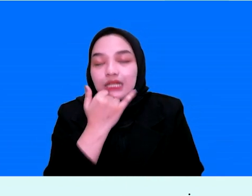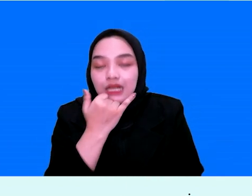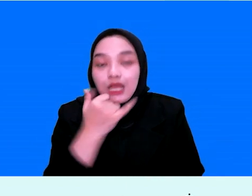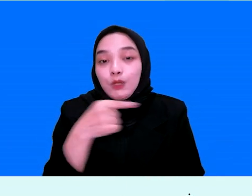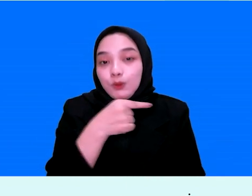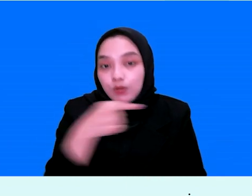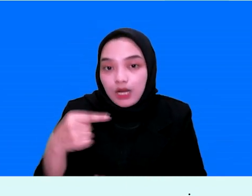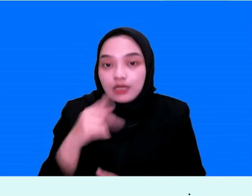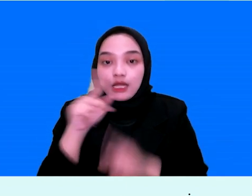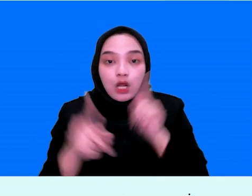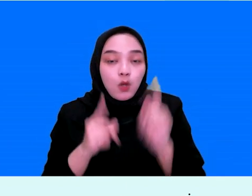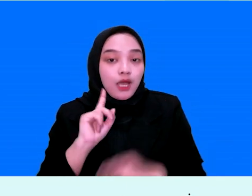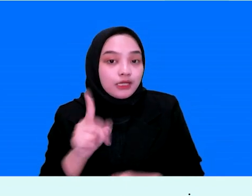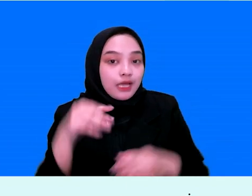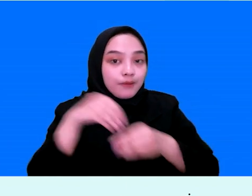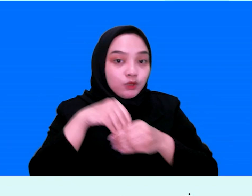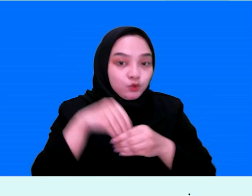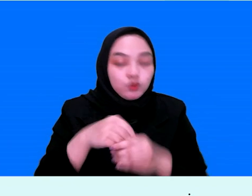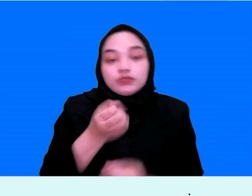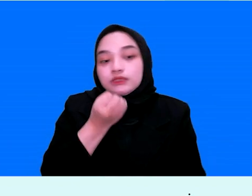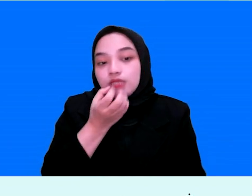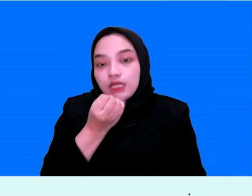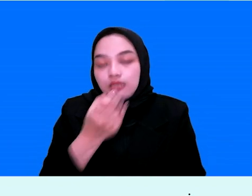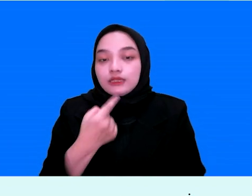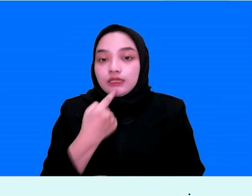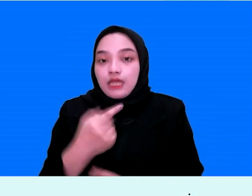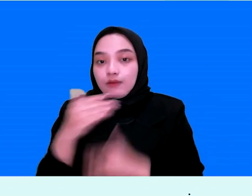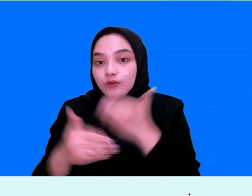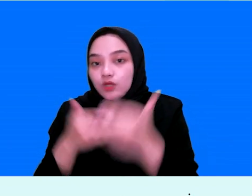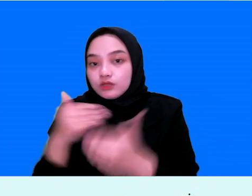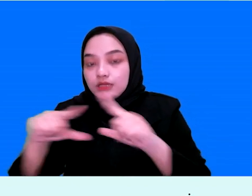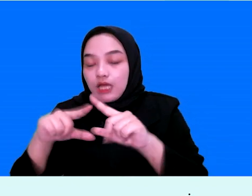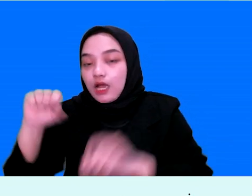kekurangan. Dan jika ada masukan atau saran terkait proses